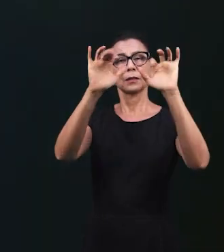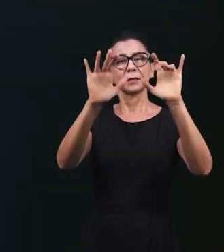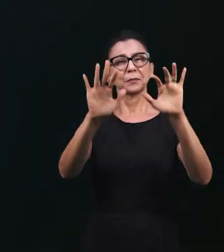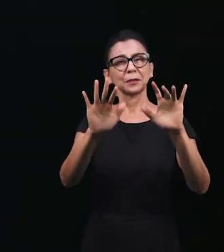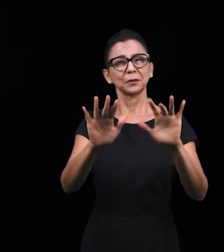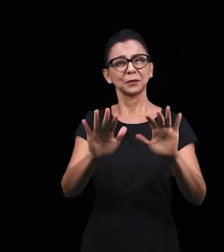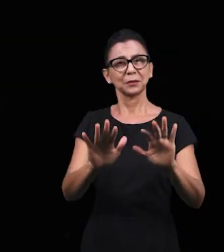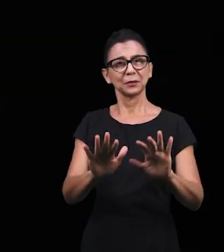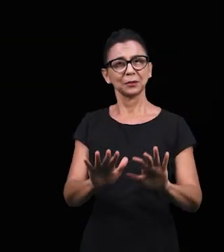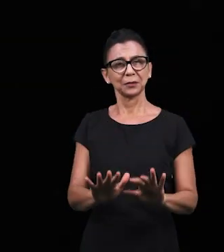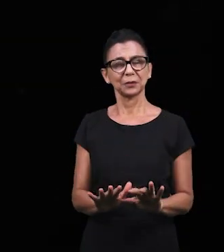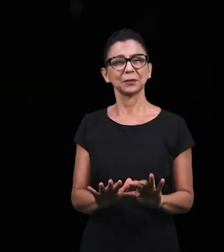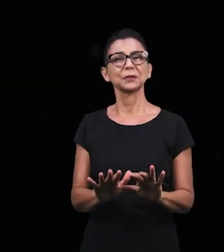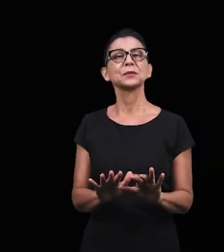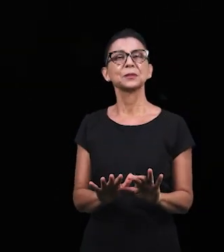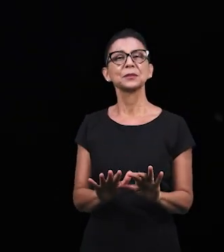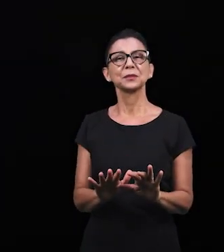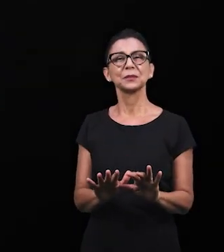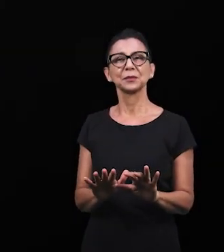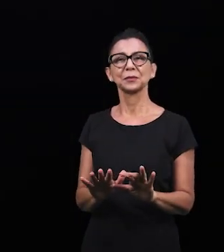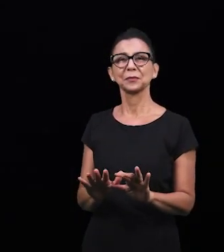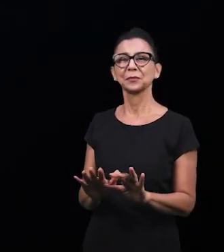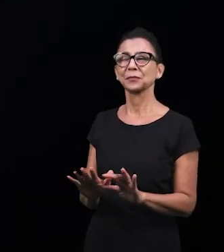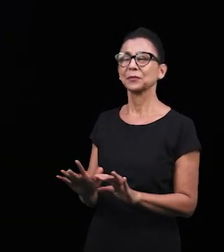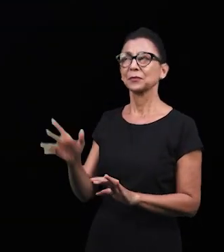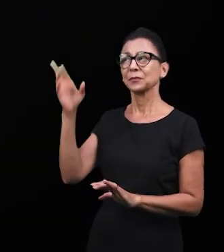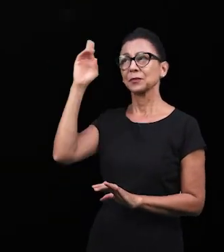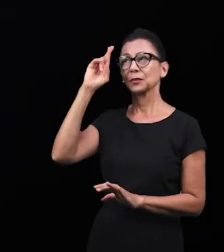Он наивысшее благо.